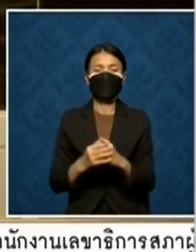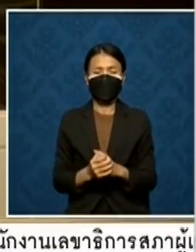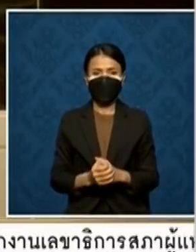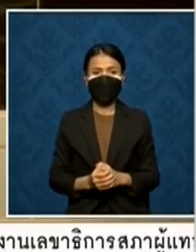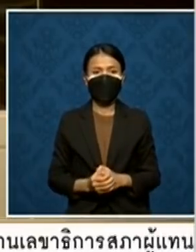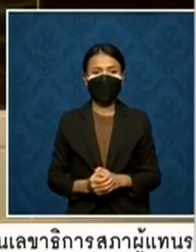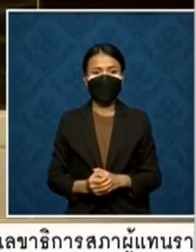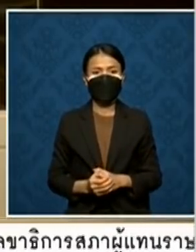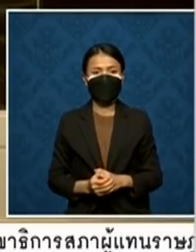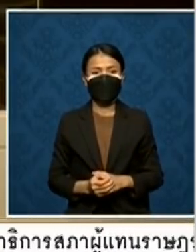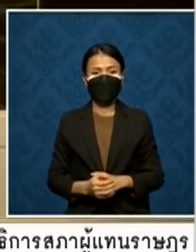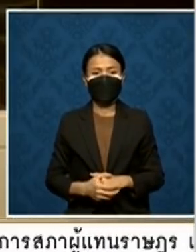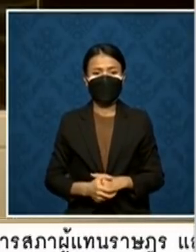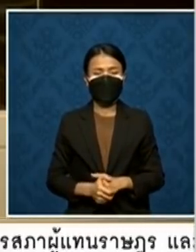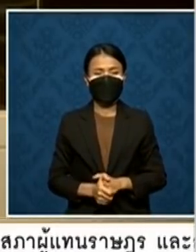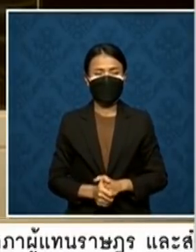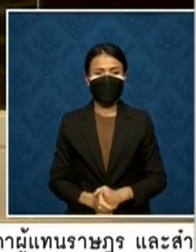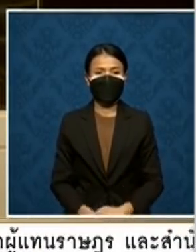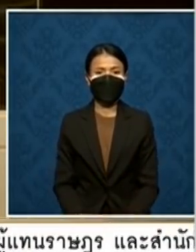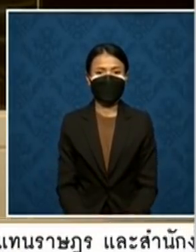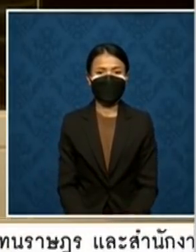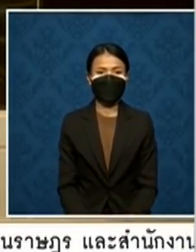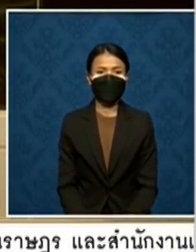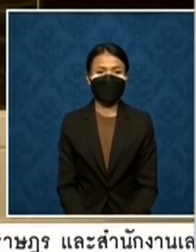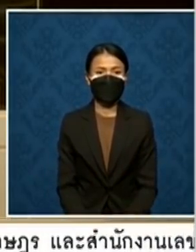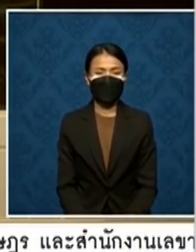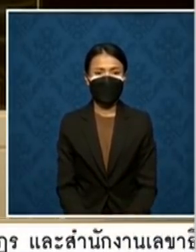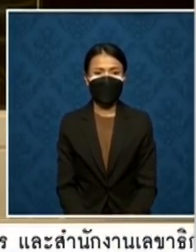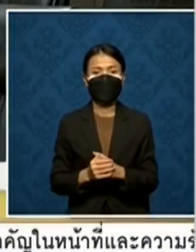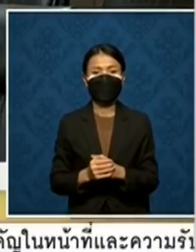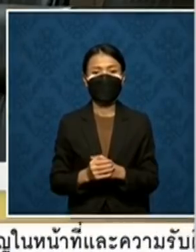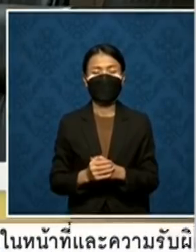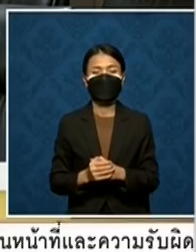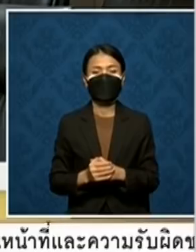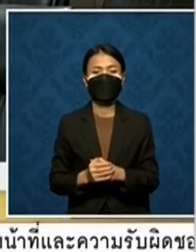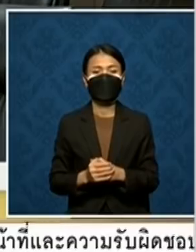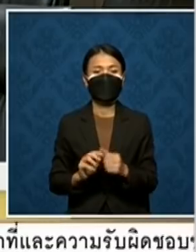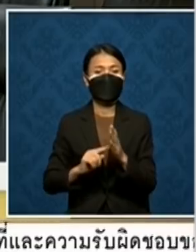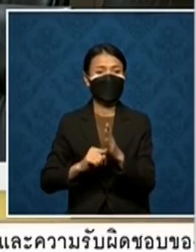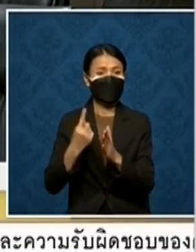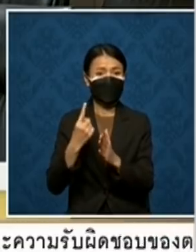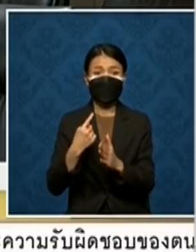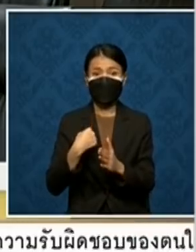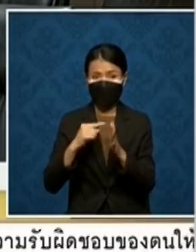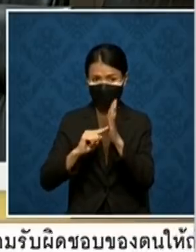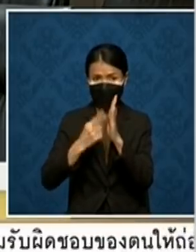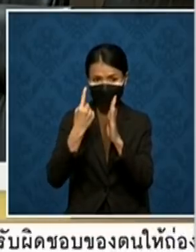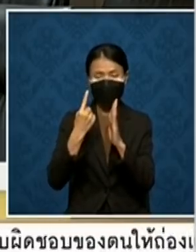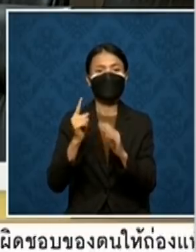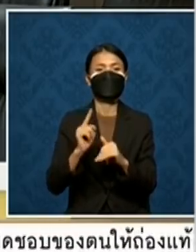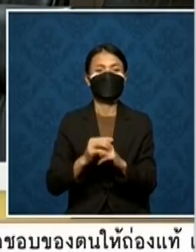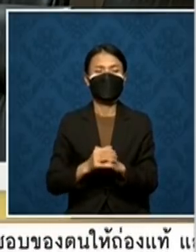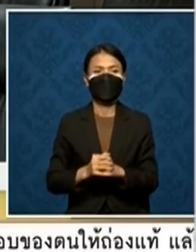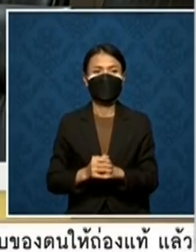ครับแต่ทางพรรคก้าวไกลเนี่ยนะครับก็ใช้สิทธิ์ในการประชุมพรรคแล้วก็เป็นมติของส.ส.พรรคออกมาซึ่ง